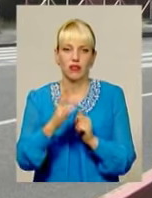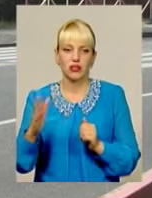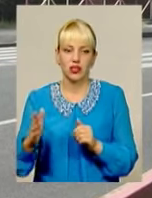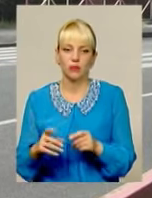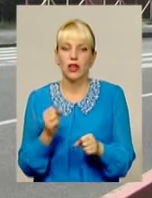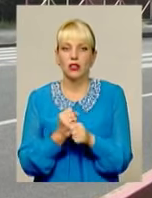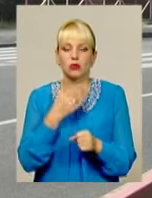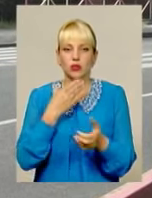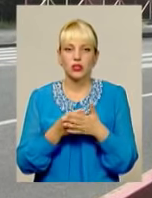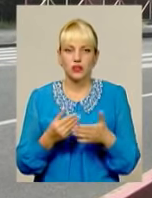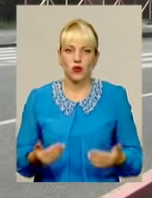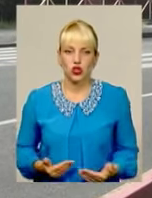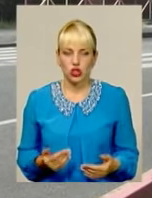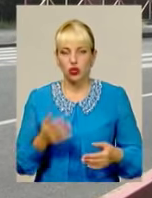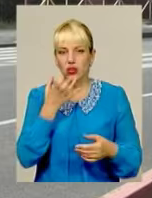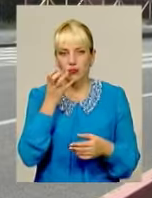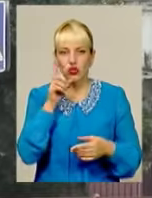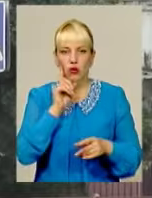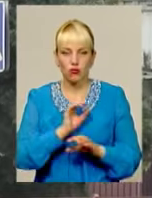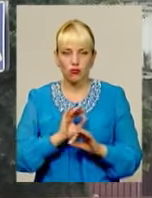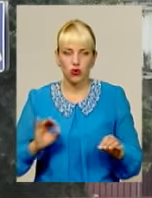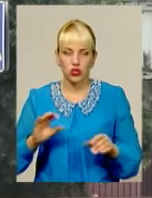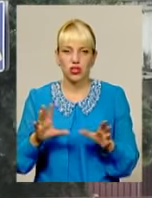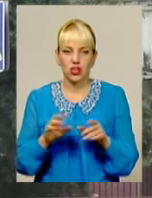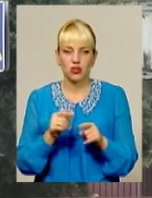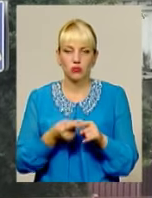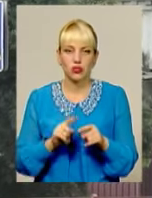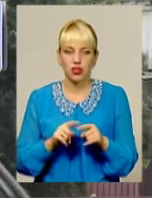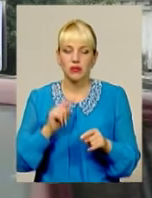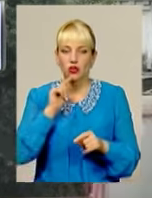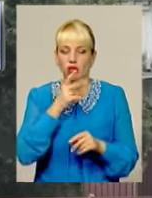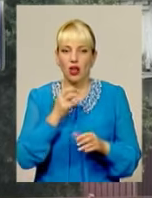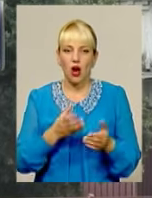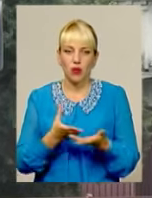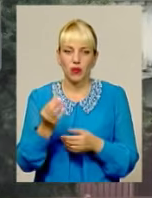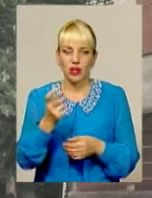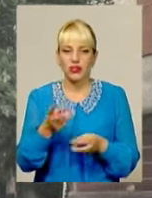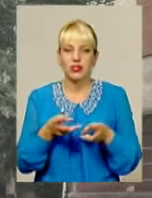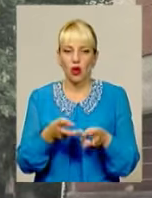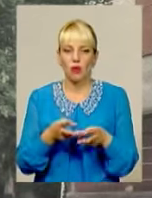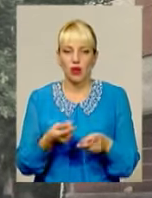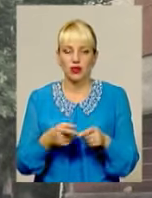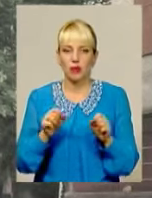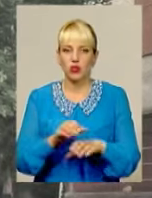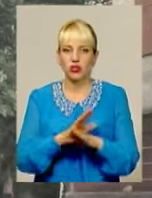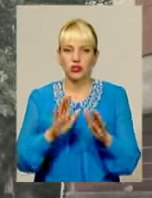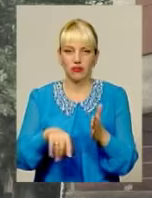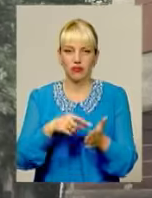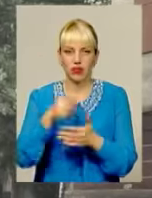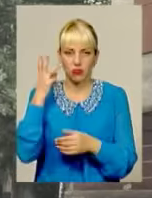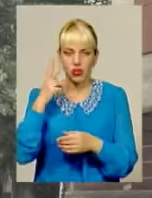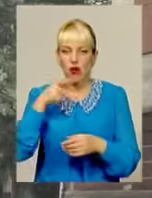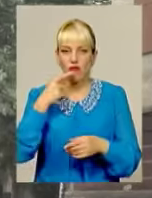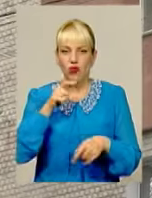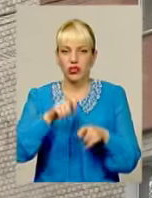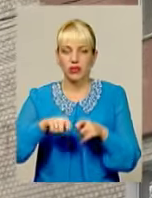Зробити своє житло теплішим і комфортнішим і разом з тим зекономити на оплаті за опалення можна не лише у Хмельницькому, запевняють